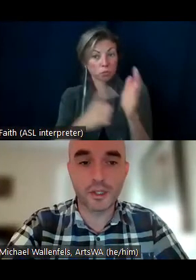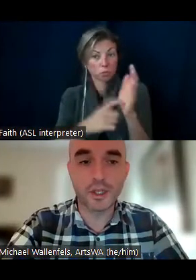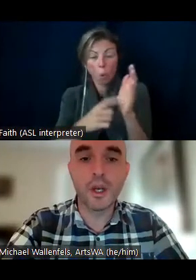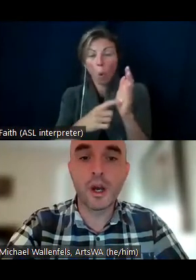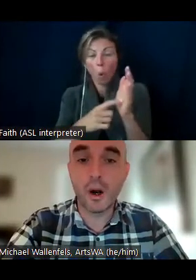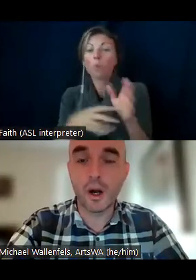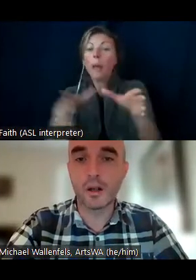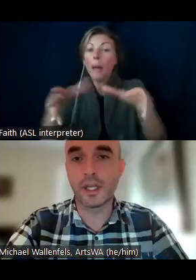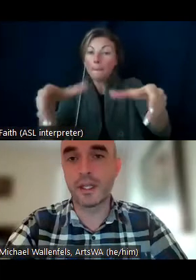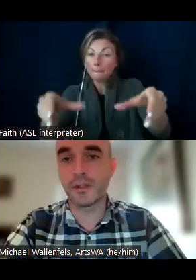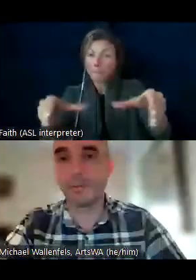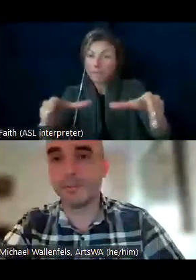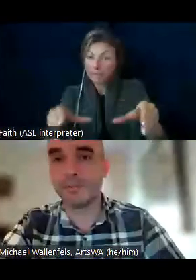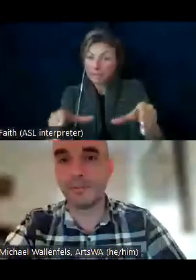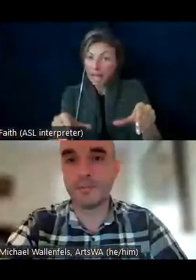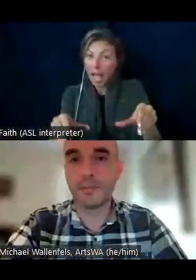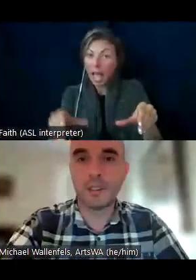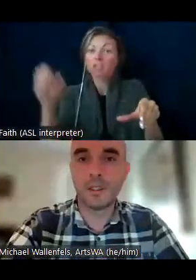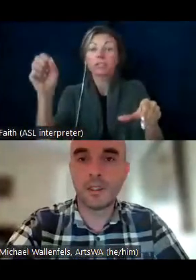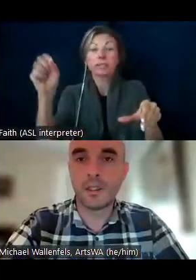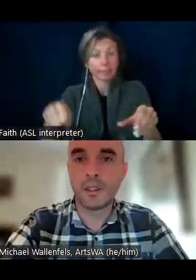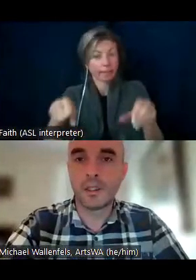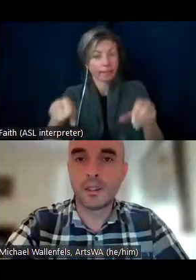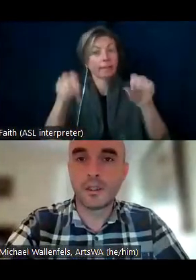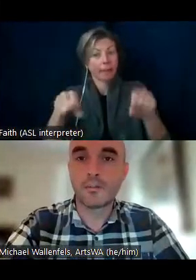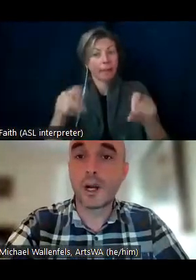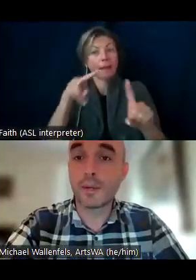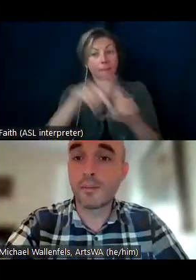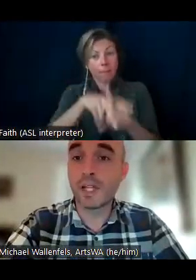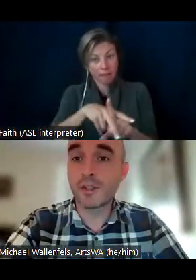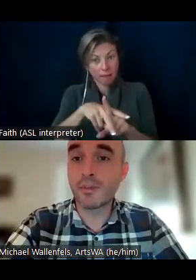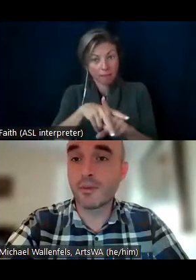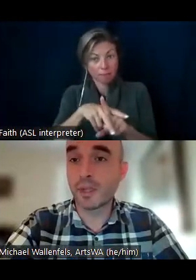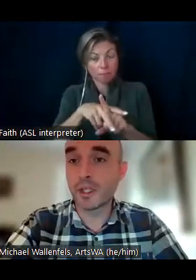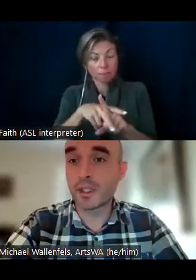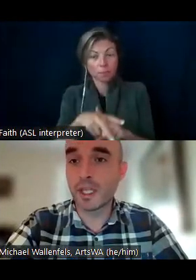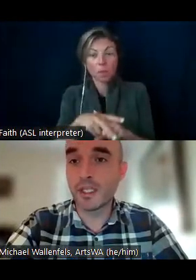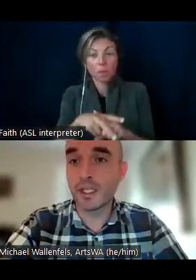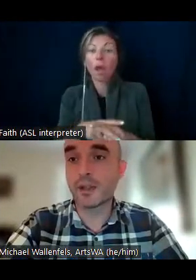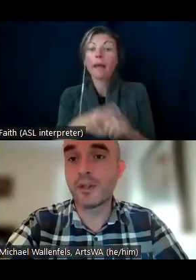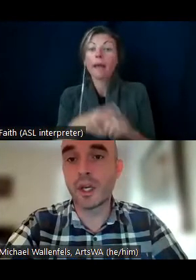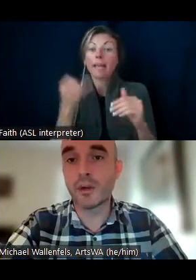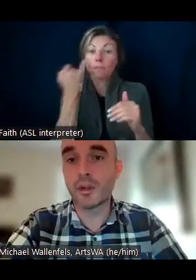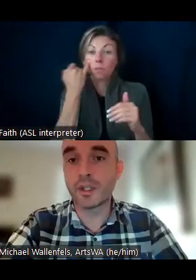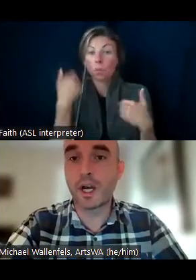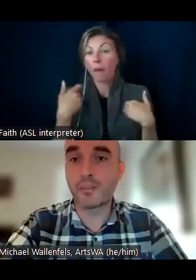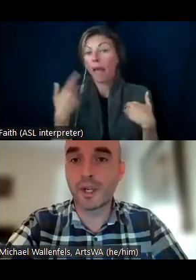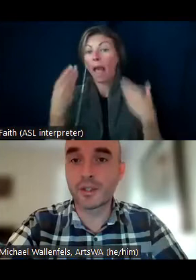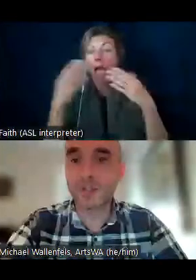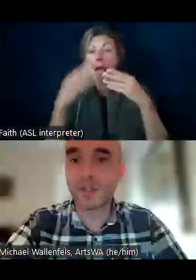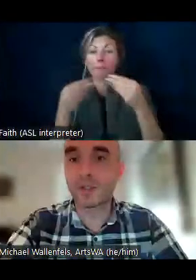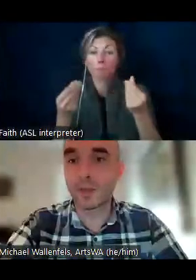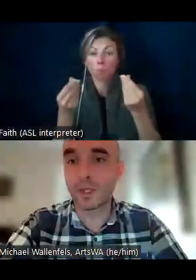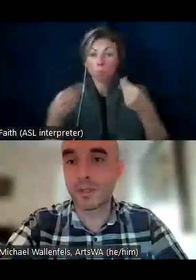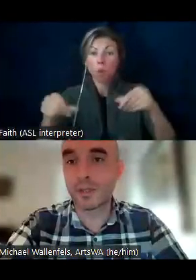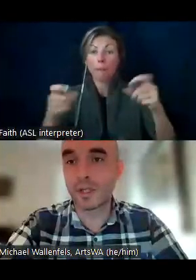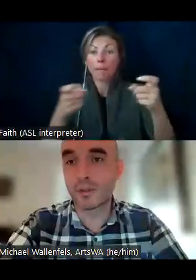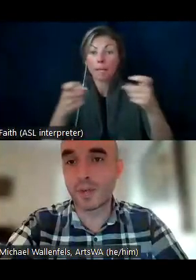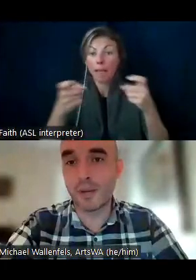포함해서, 하지만은 마사지 같은 개인 서비스는 자격이 되어, 그다음에